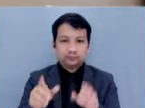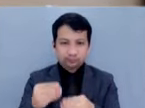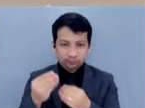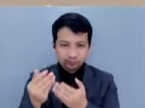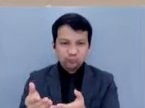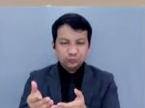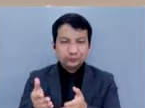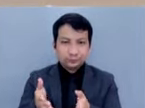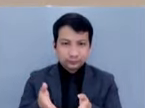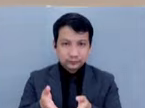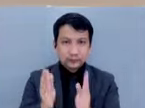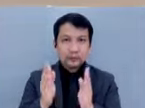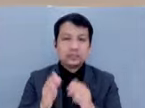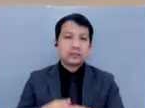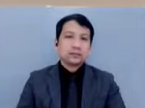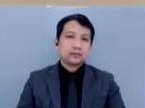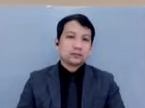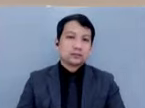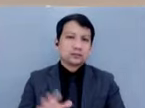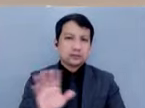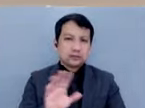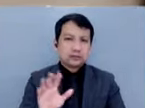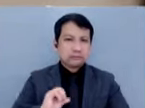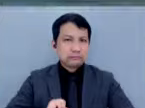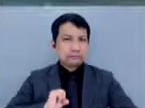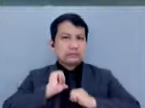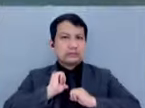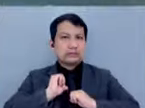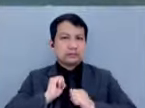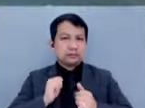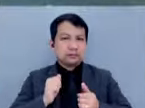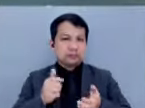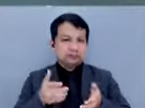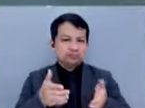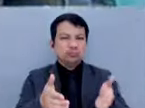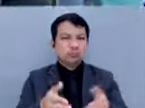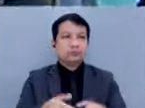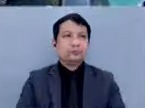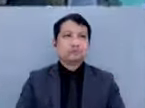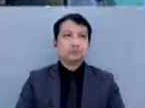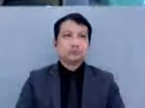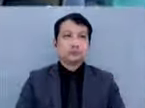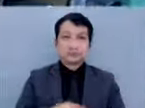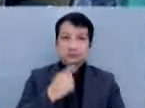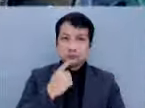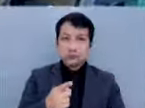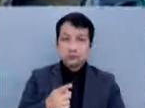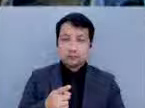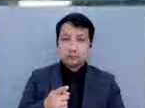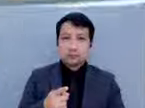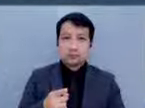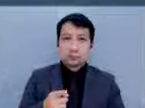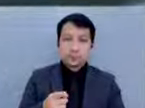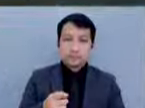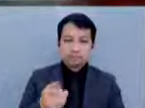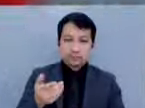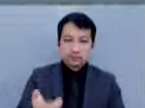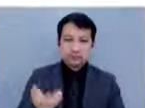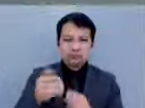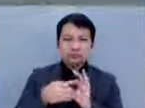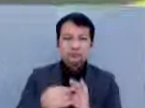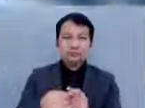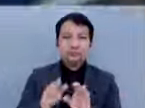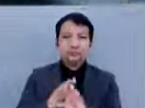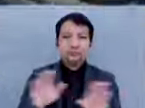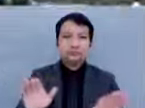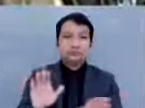higit sa lahat, hindi nagahari-harian sa daan. Hindi lang sa mga kalsada merong nagahari-harian, kundi pati sa